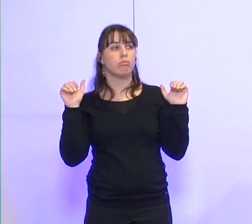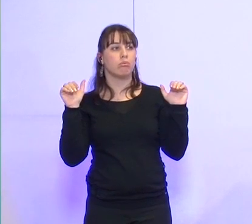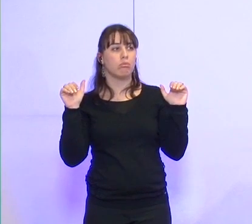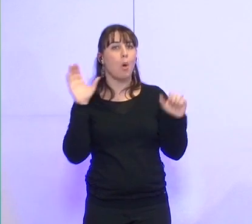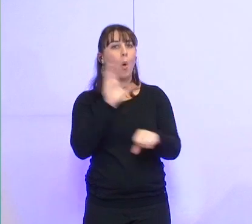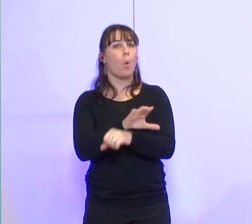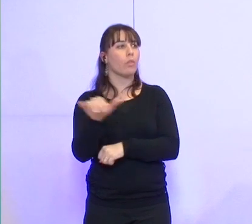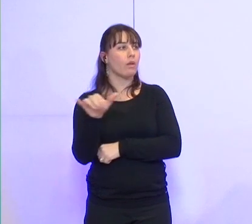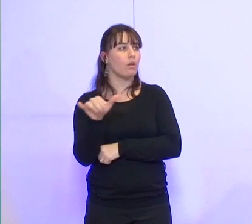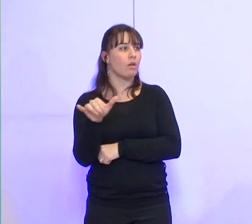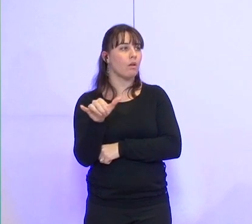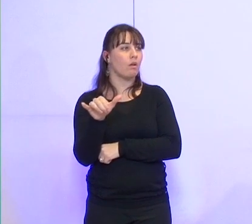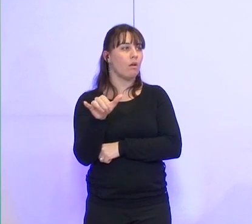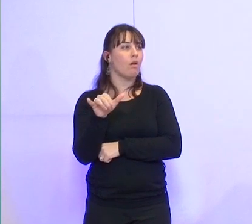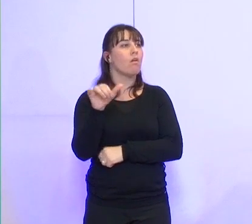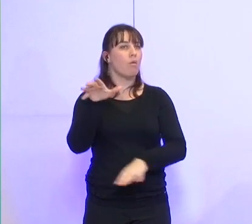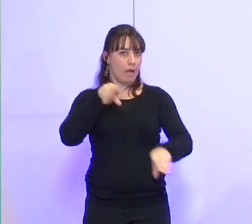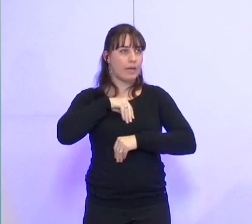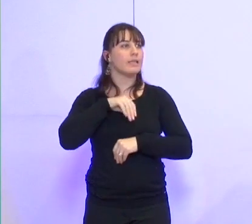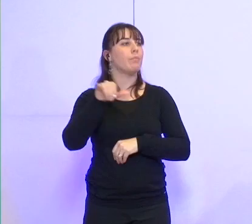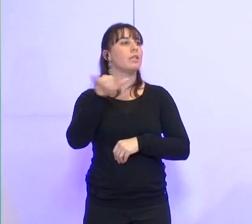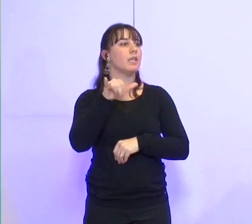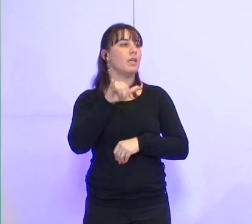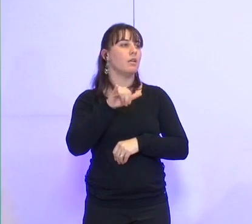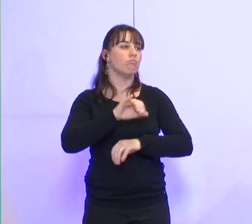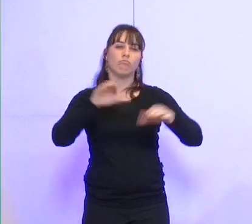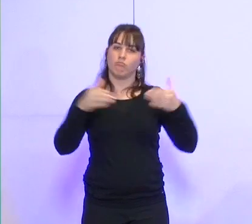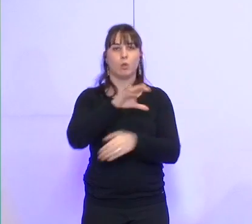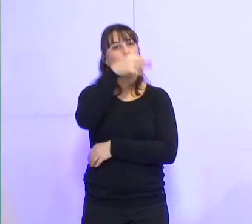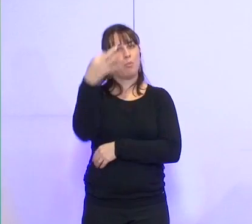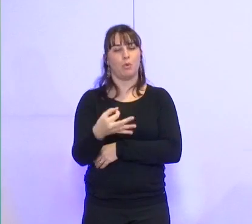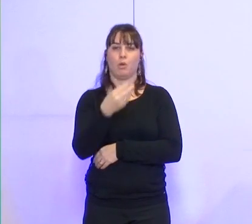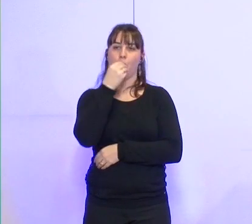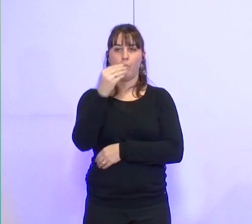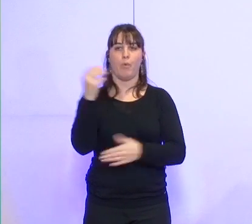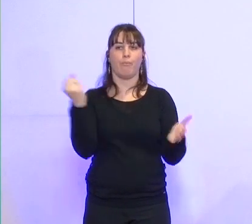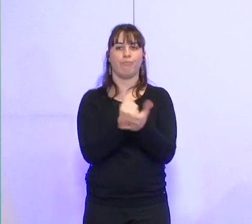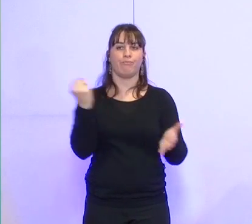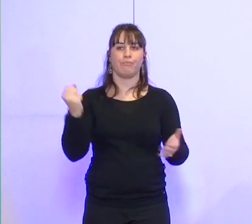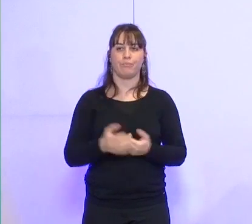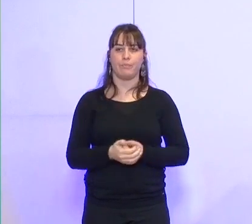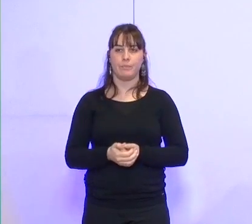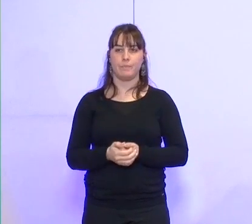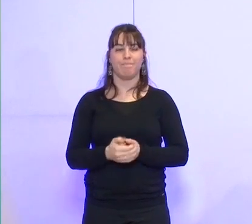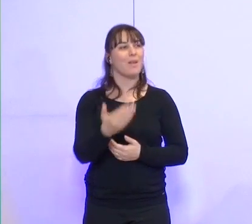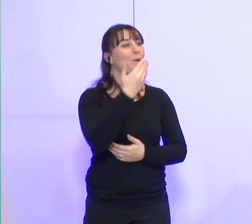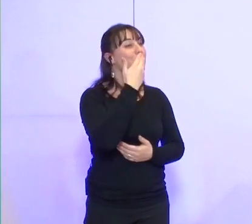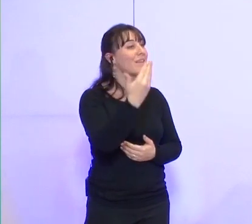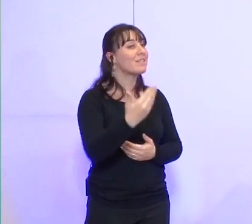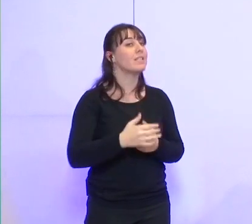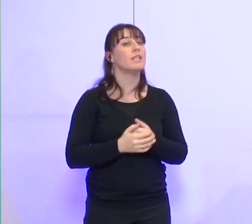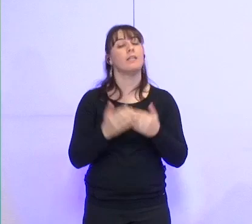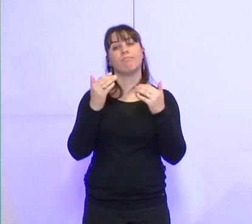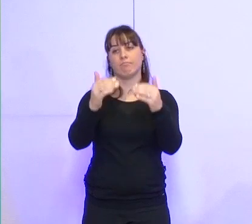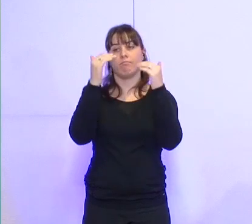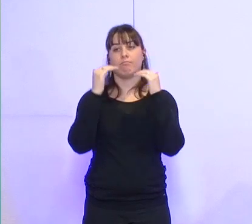est contre? Qui est pour? L'ensemble des groupes. Cette délibération est donc adoptée à l'unanimité. Je vous remercie. Nous